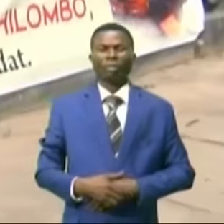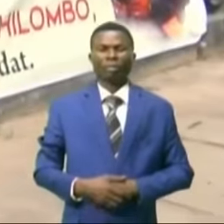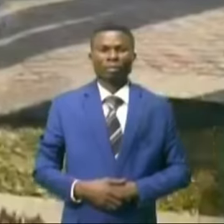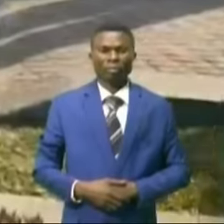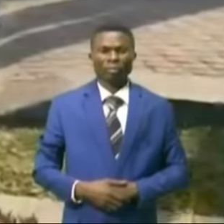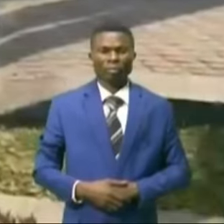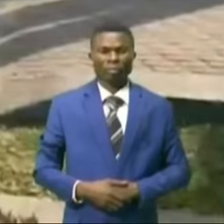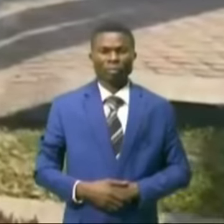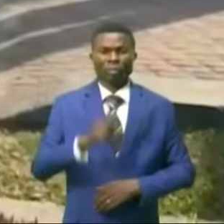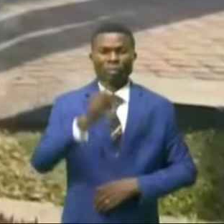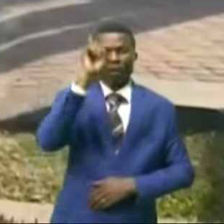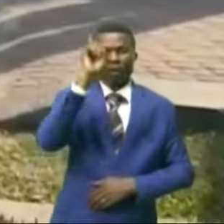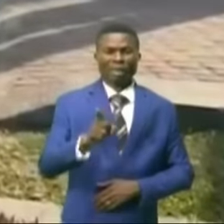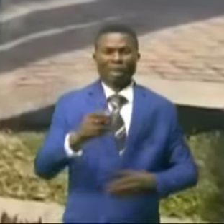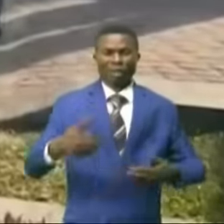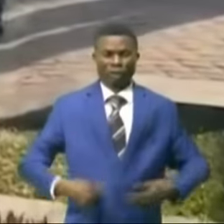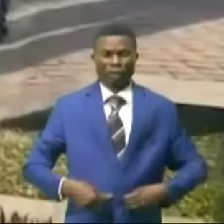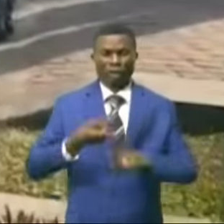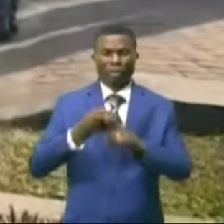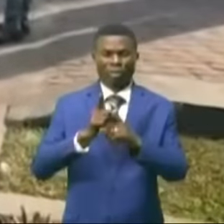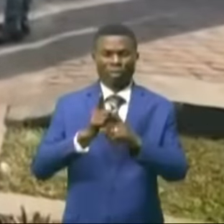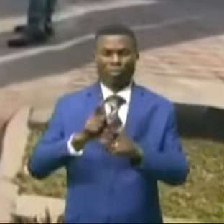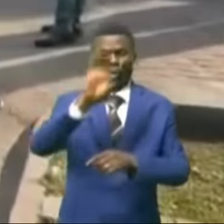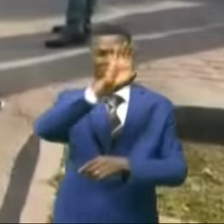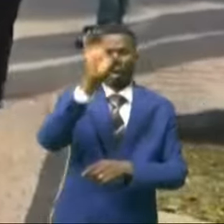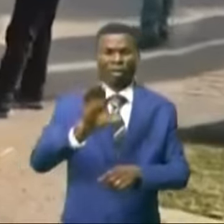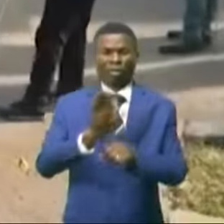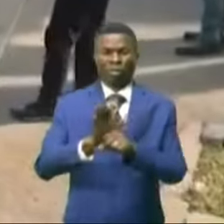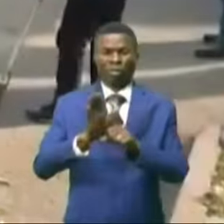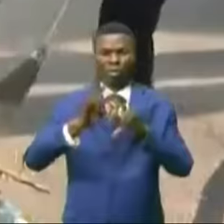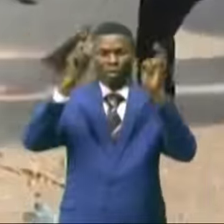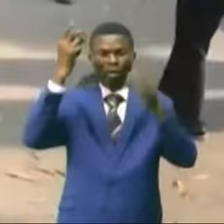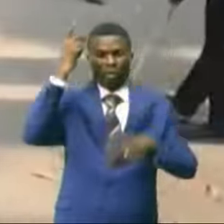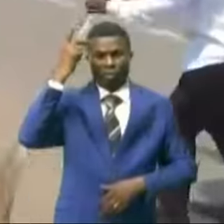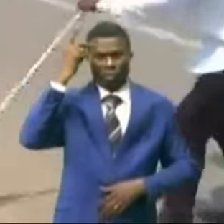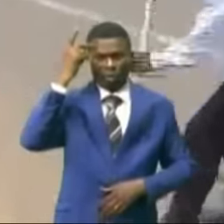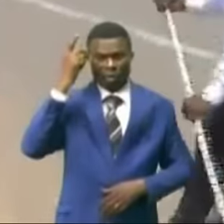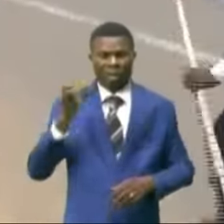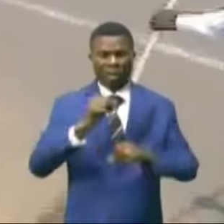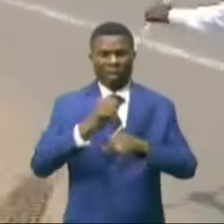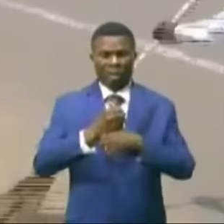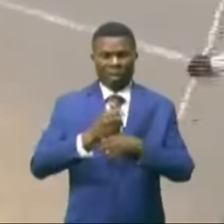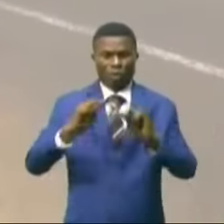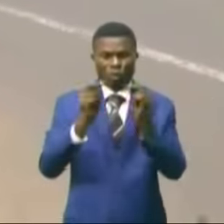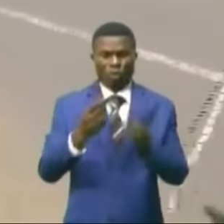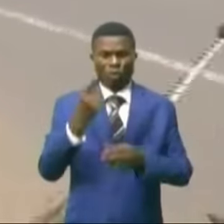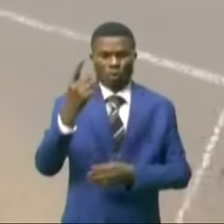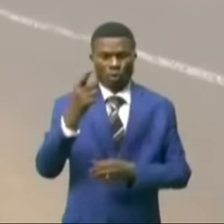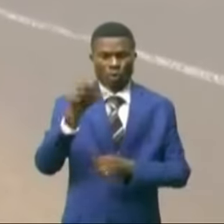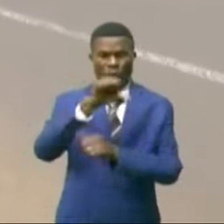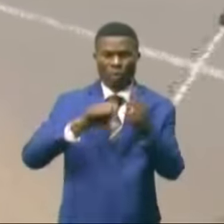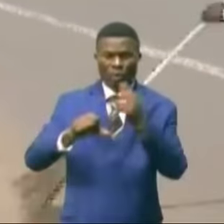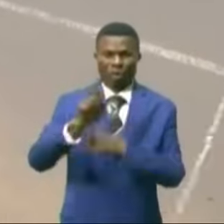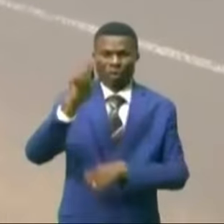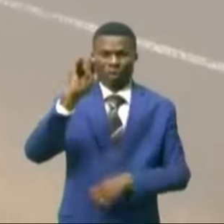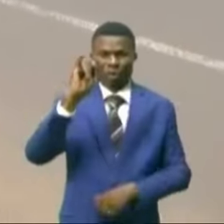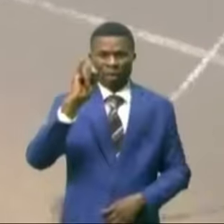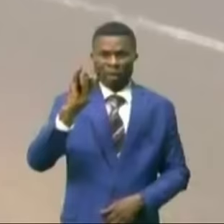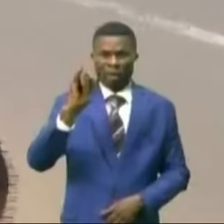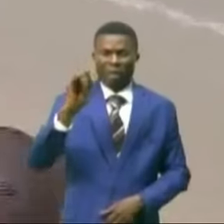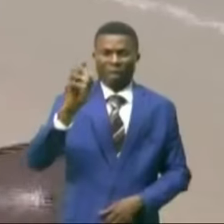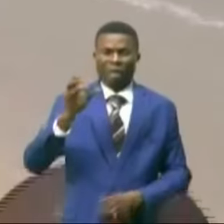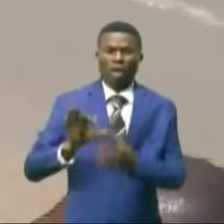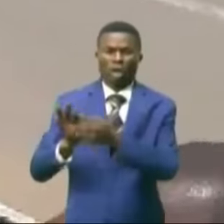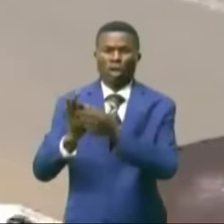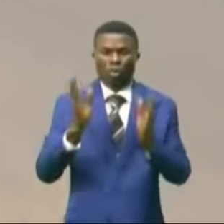Environ une centaine de jeunes venus des différentes communes de la ville de Kinshasa constituent en synergie autour de Timothée Lenoir, coordonnateur du